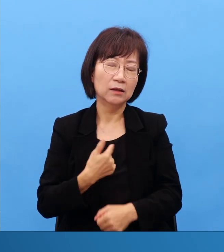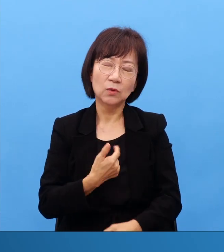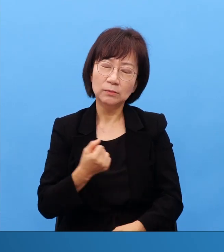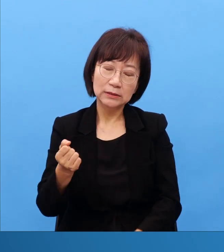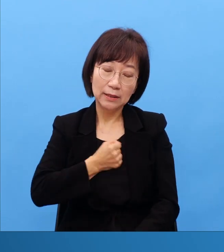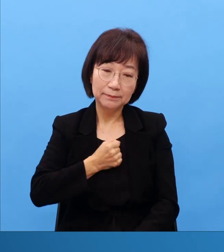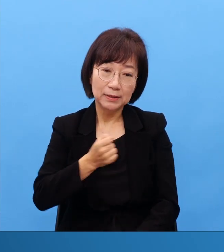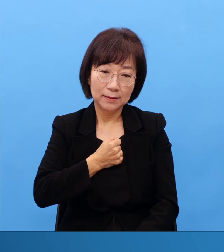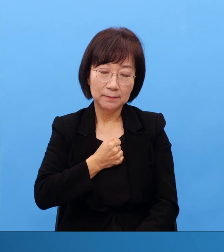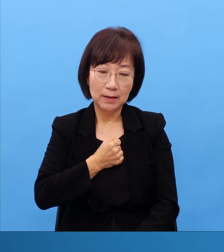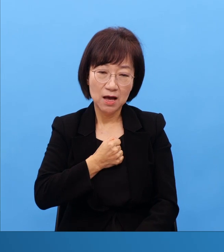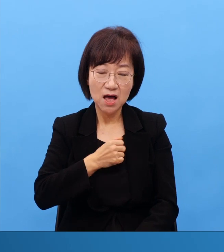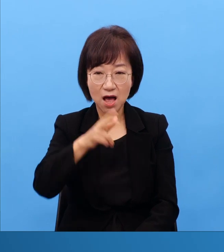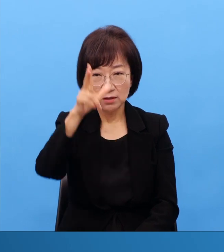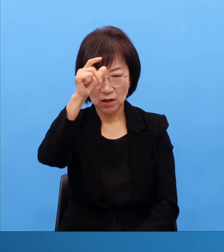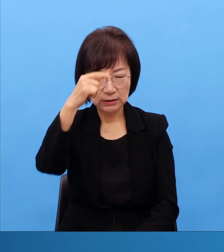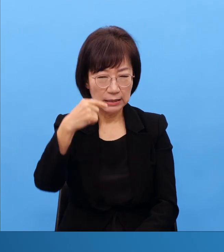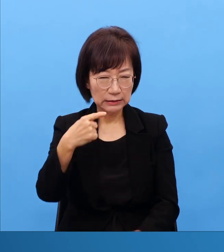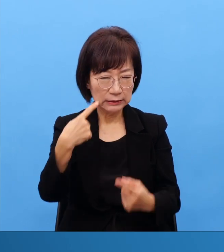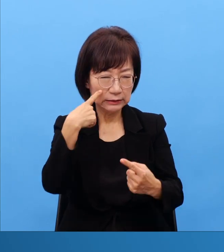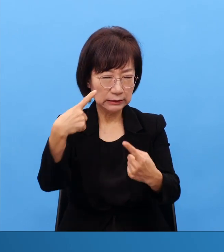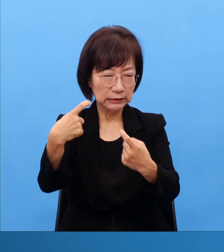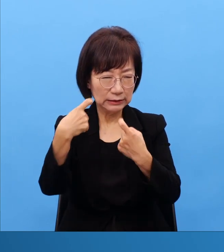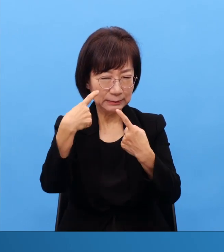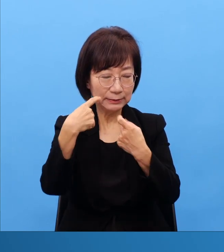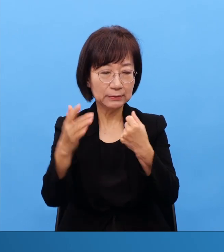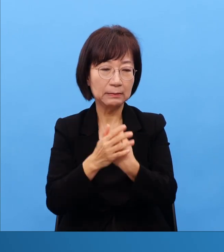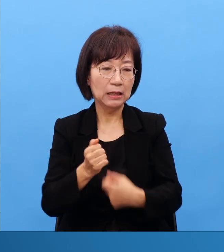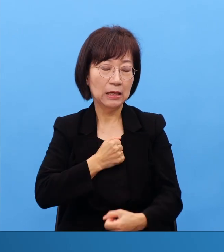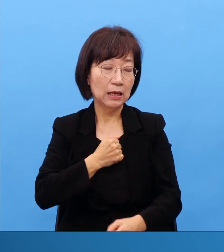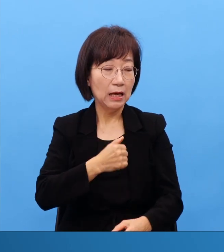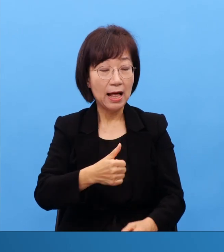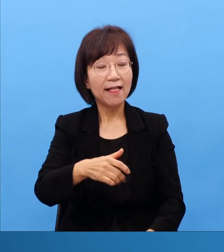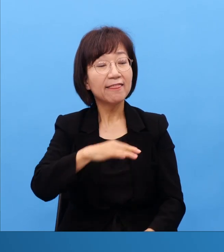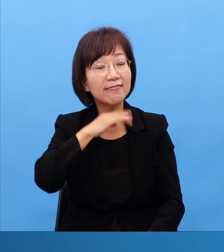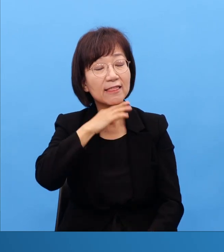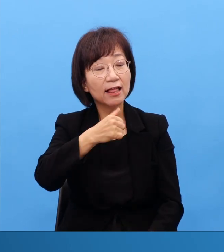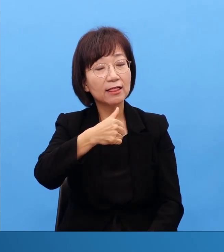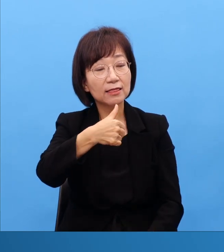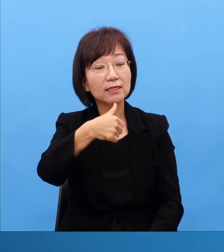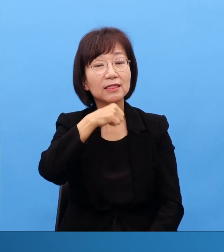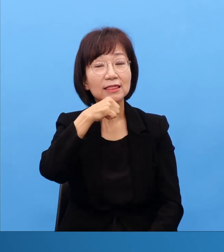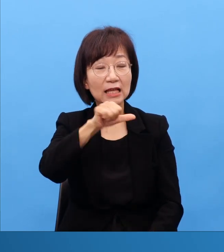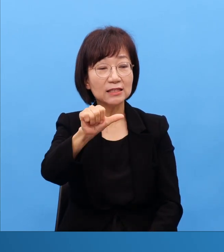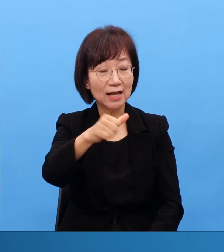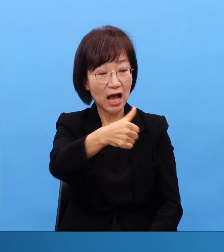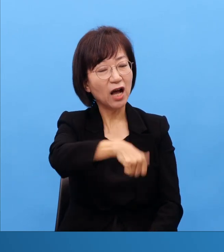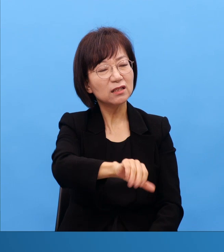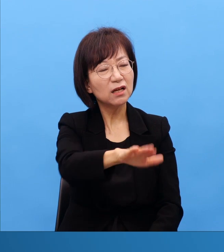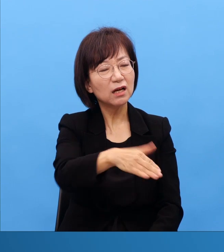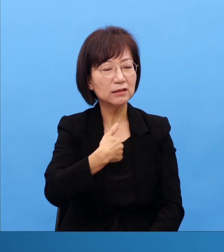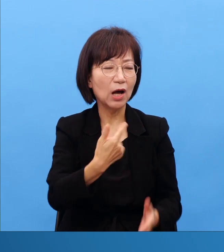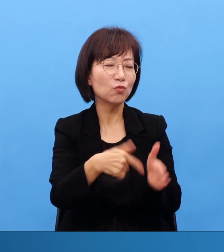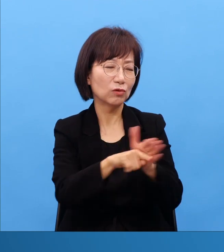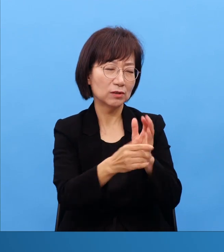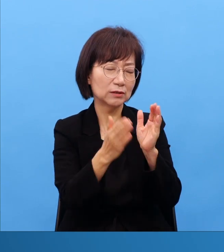were very difficult at the time, so that I even asked my son, who was in kindergarten at the time, to pray for me. 며칠